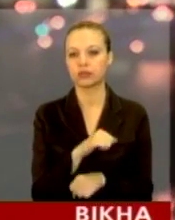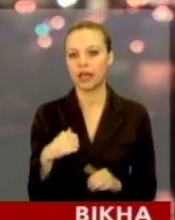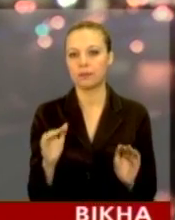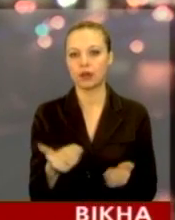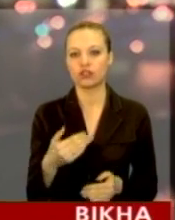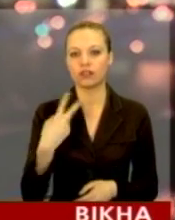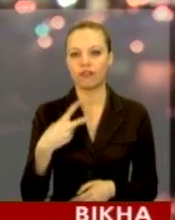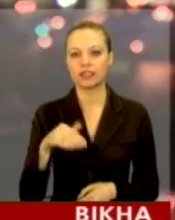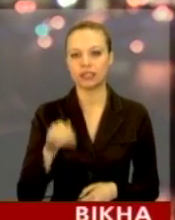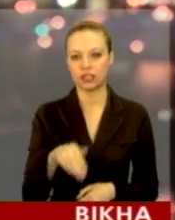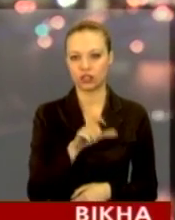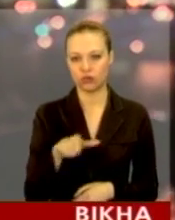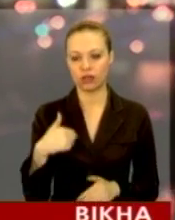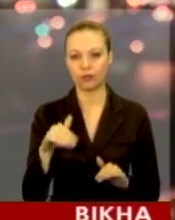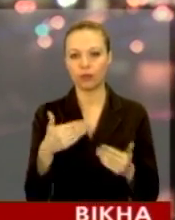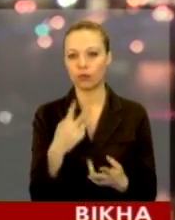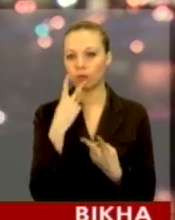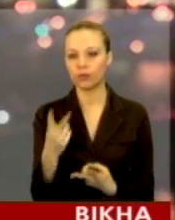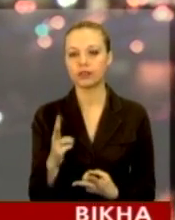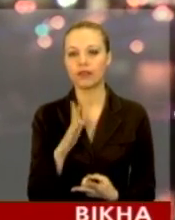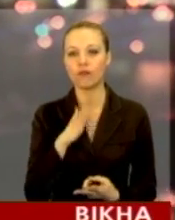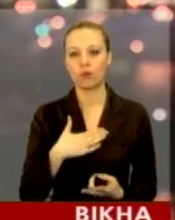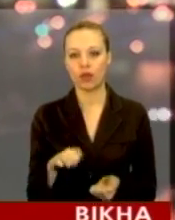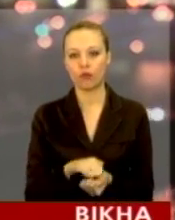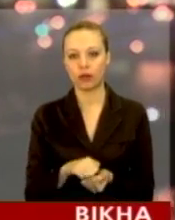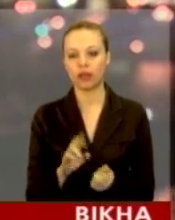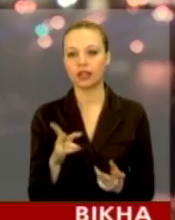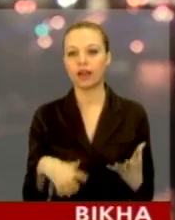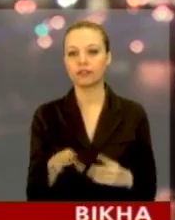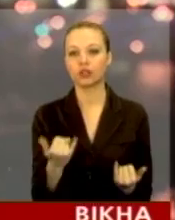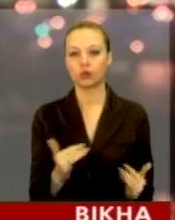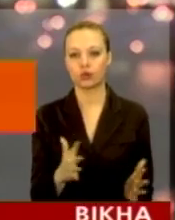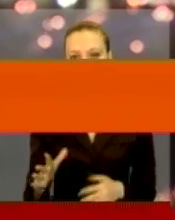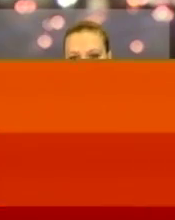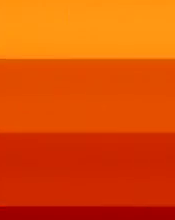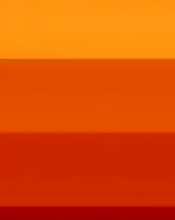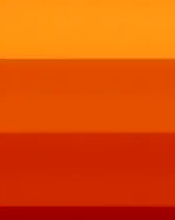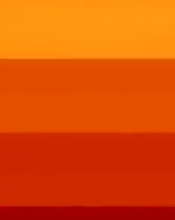щонайменше 20 тисяч людей. Я пропоную вам подивитися в моєму матеріалі, як сьогодні це було.